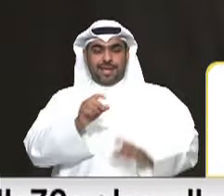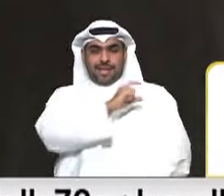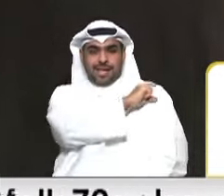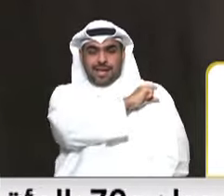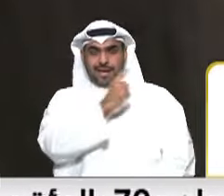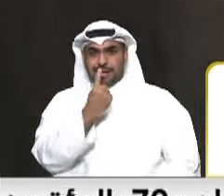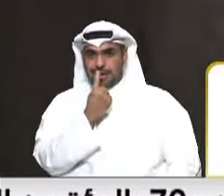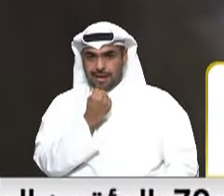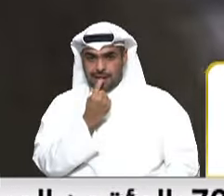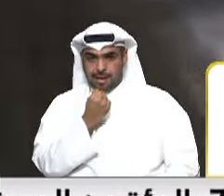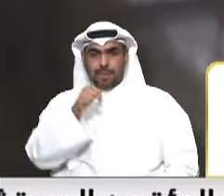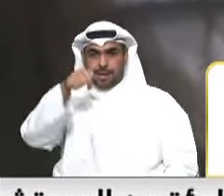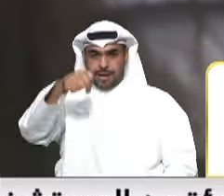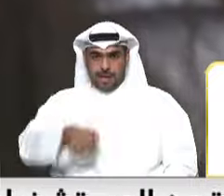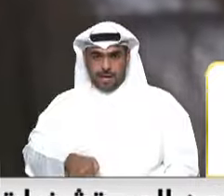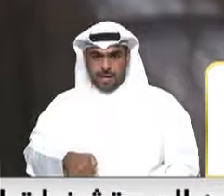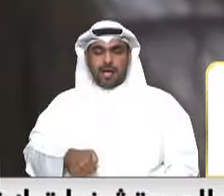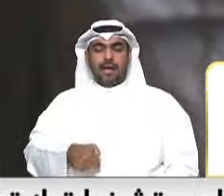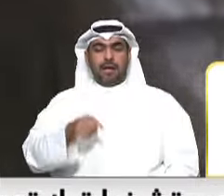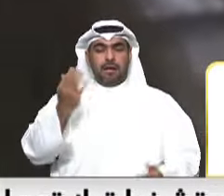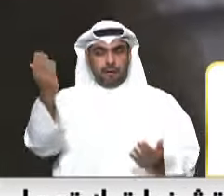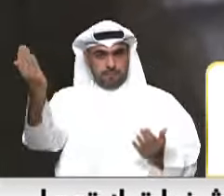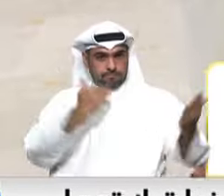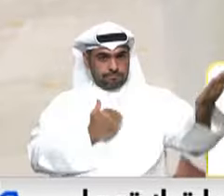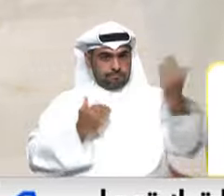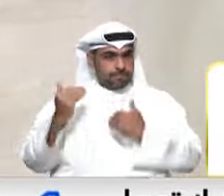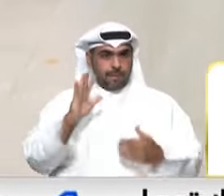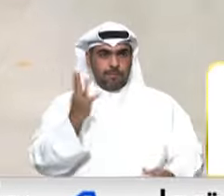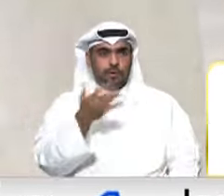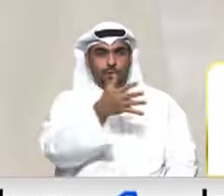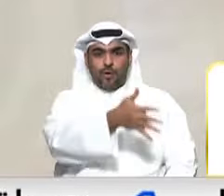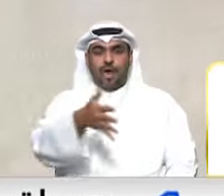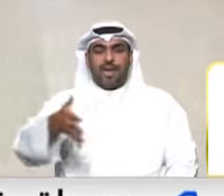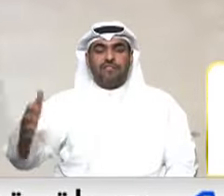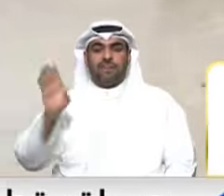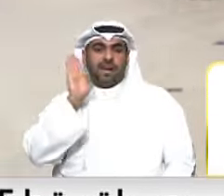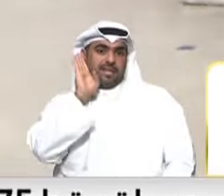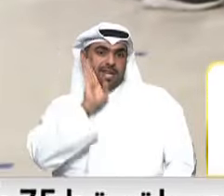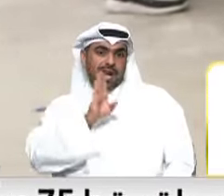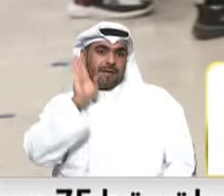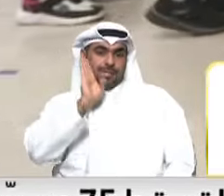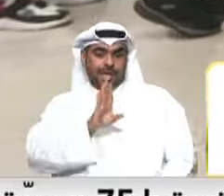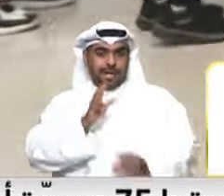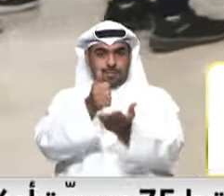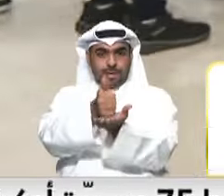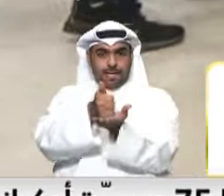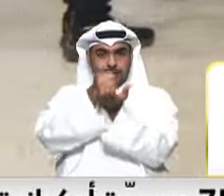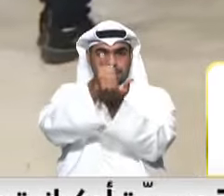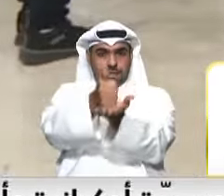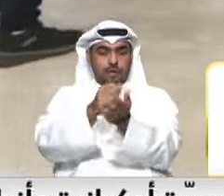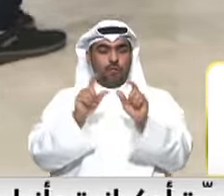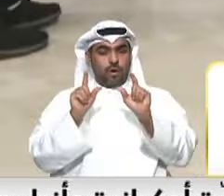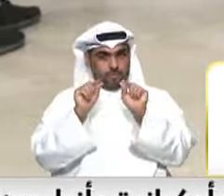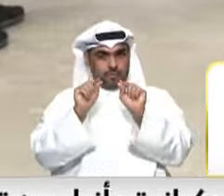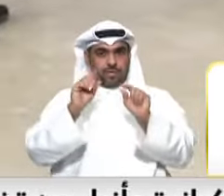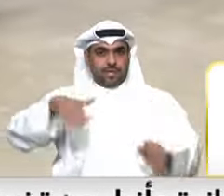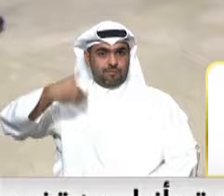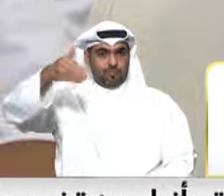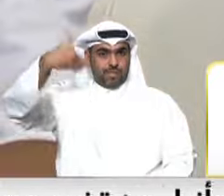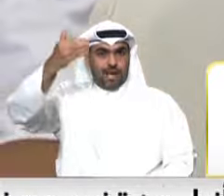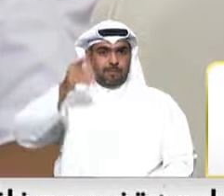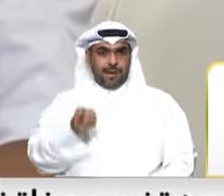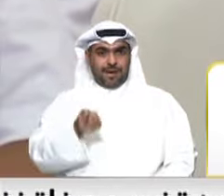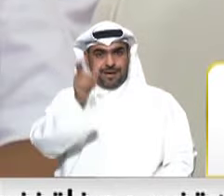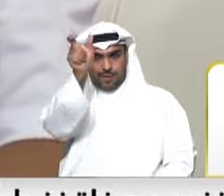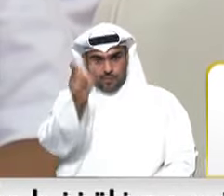البرامج والأنشطة وتحفيز أبنائهم للمشاركة في الأعمال التطوعية وما تتركه من آثار إيجابية على الفرد نفسه